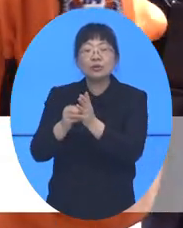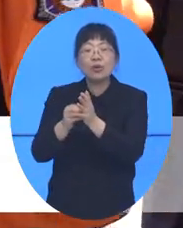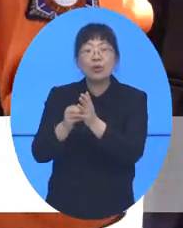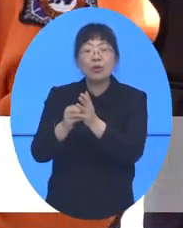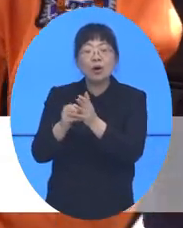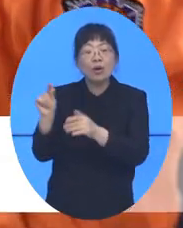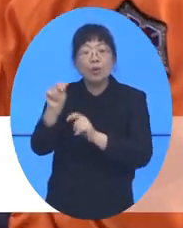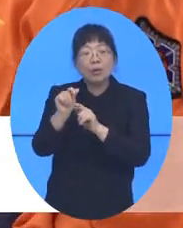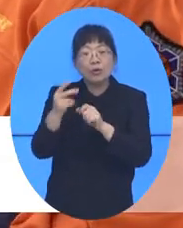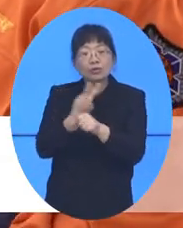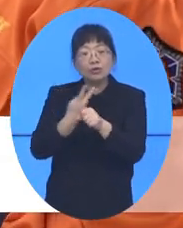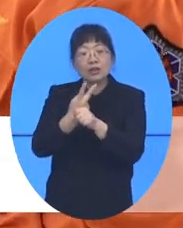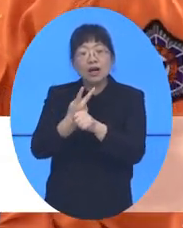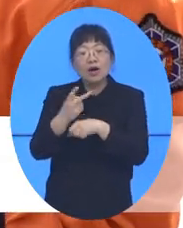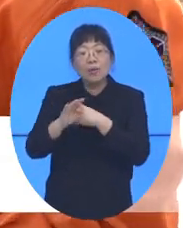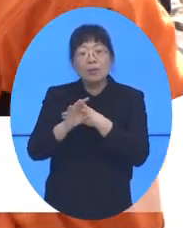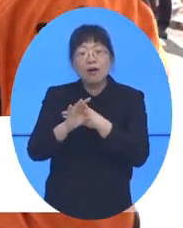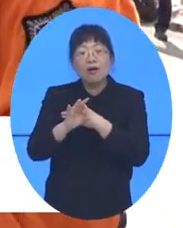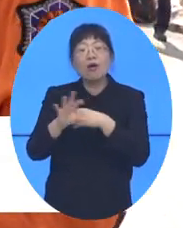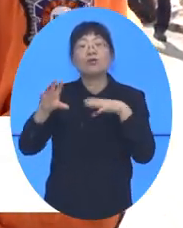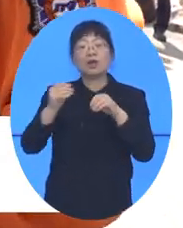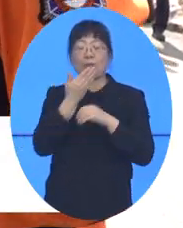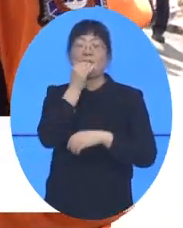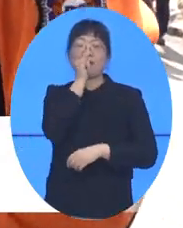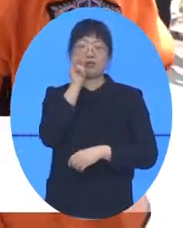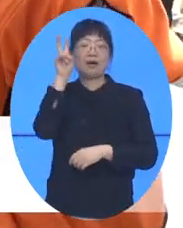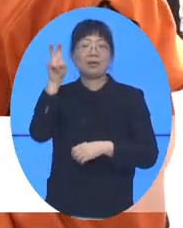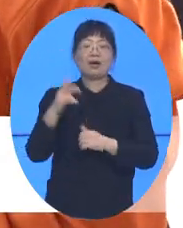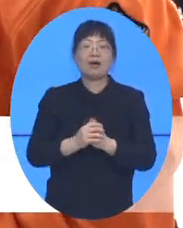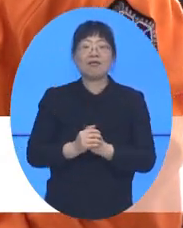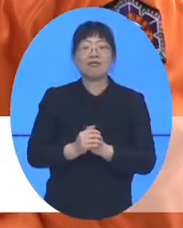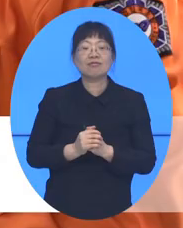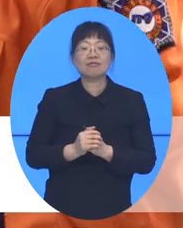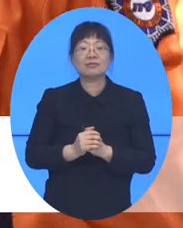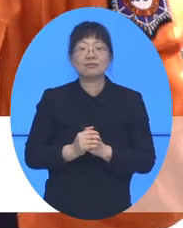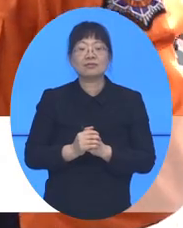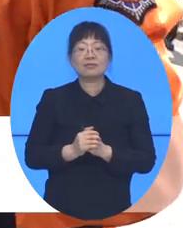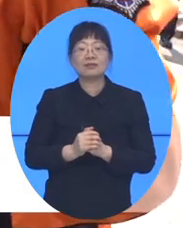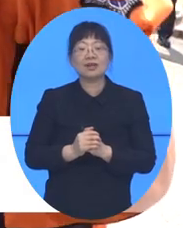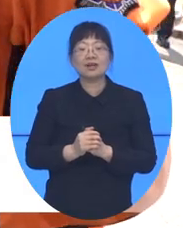속도면 한 2시간 정도면 산불은 잡힐 것